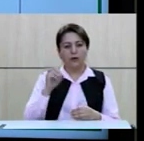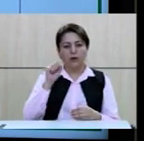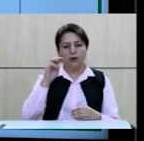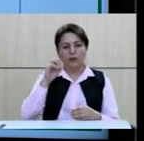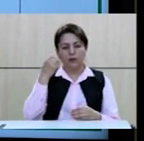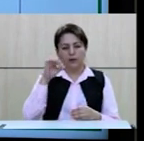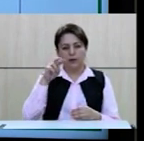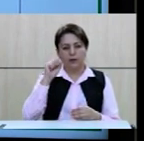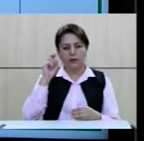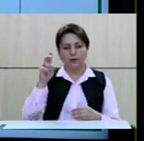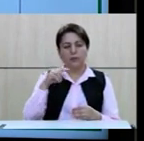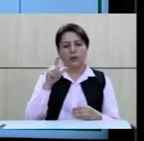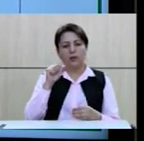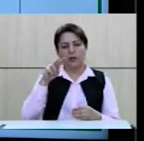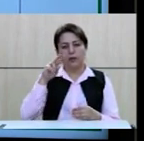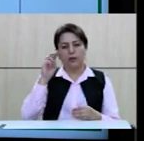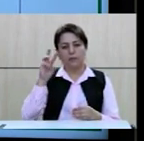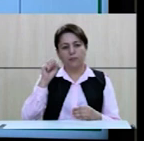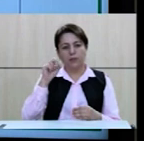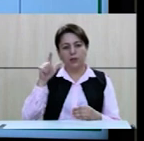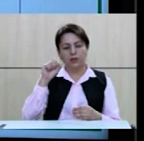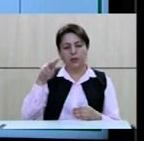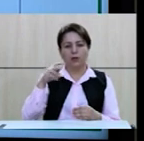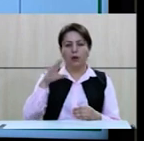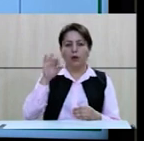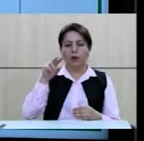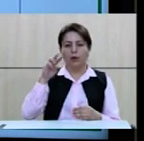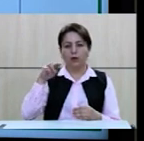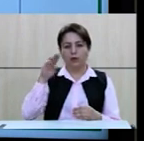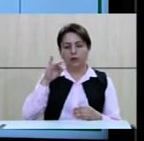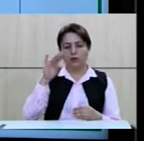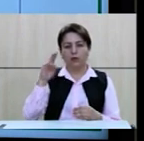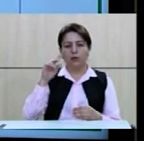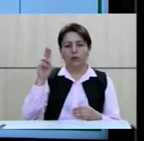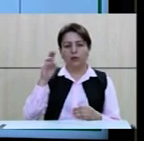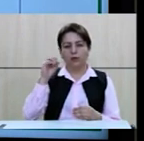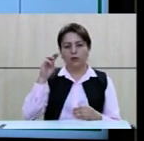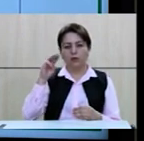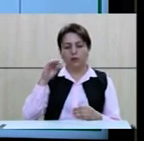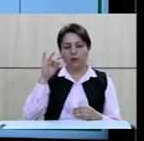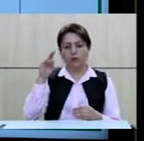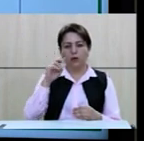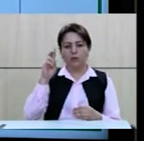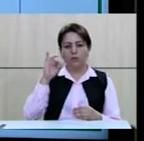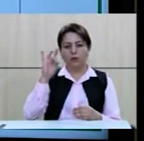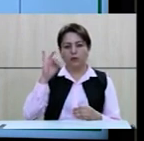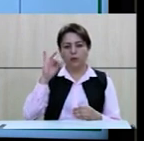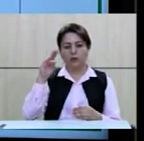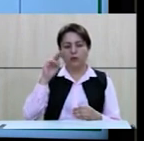Ataylab, galma-gal, oldin-ketin, birin-sirin,